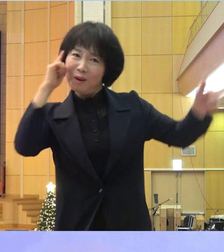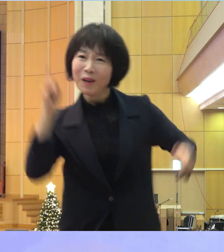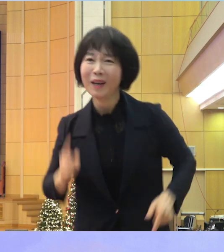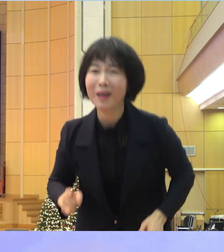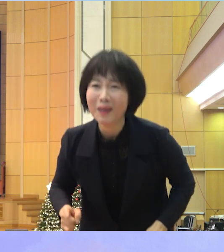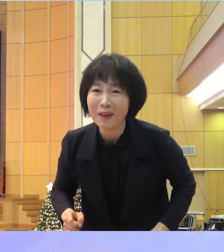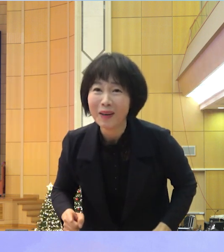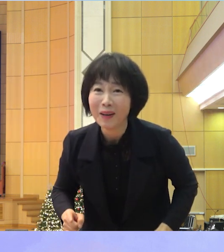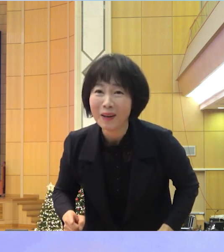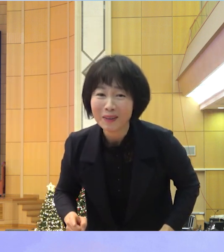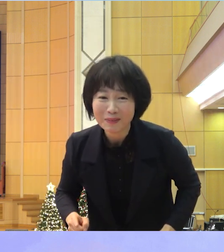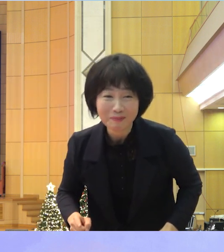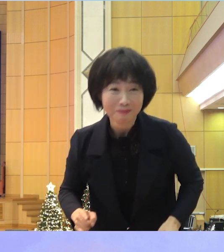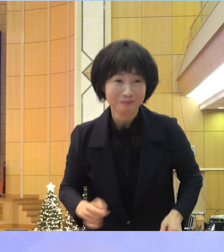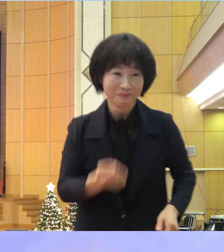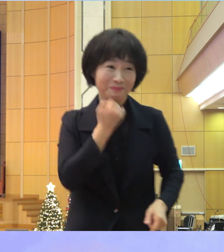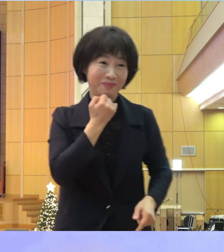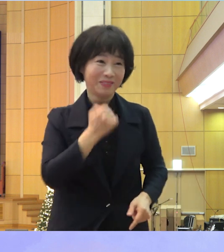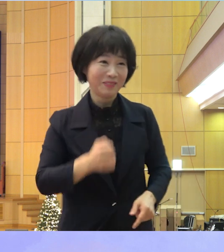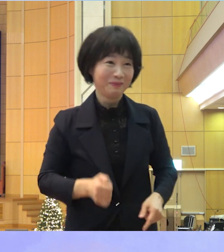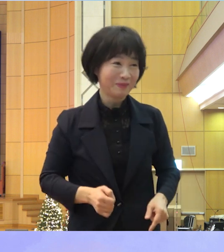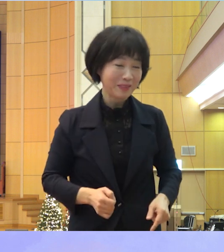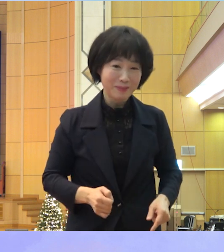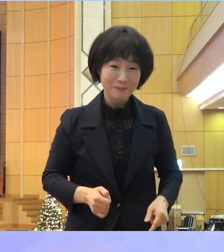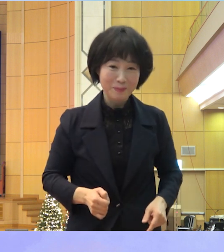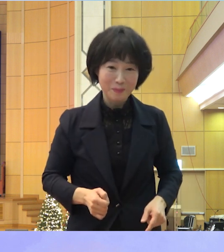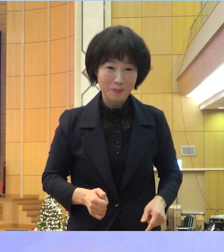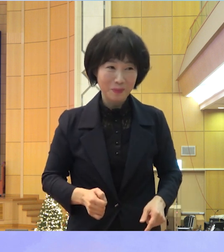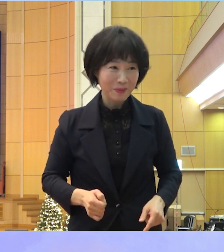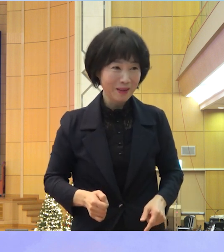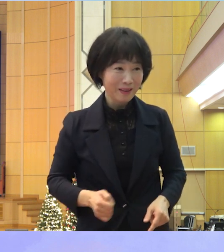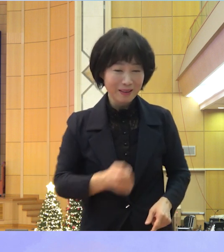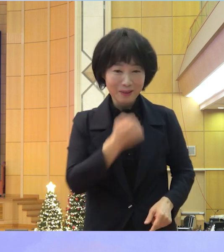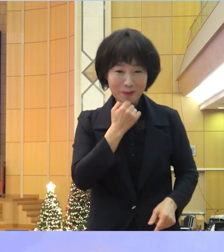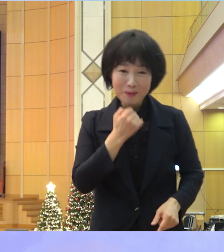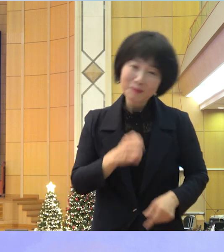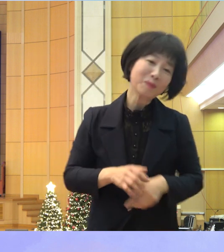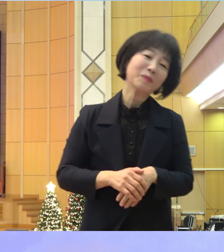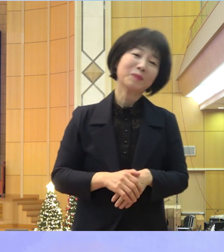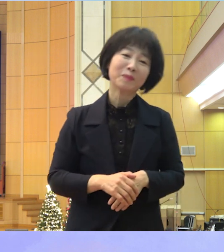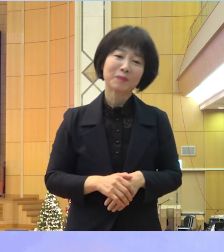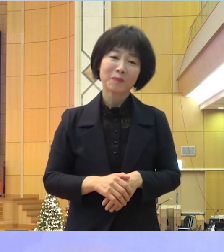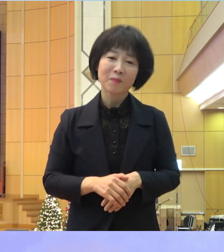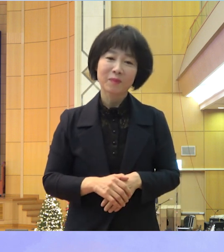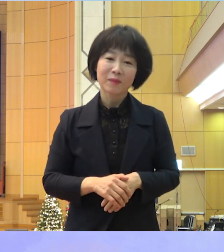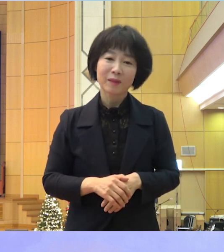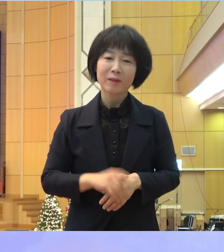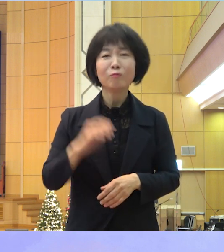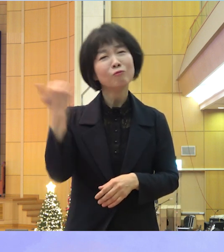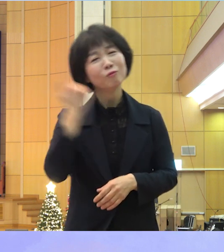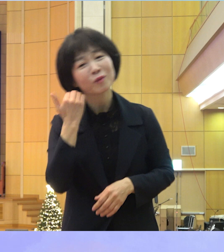사람은 죽도록 기운이 충실하여 평강하며 안일하고